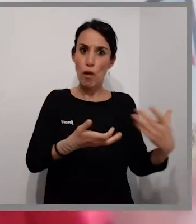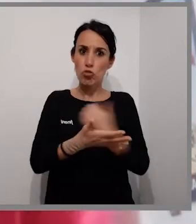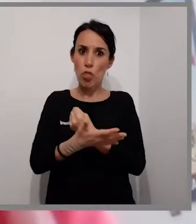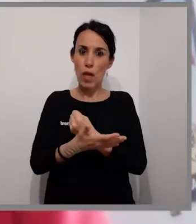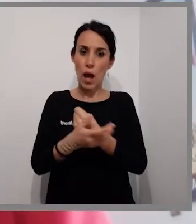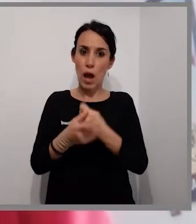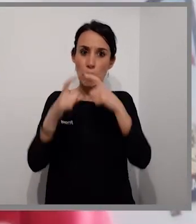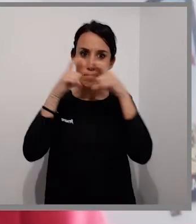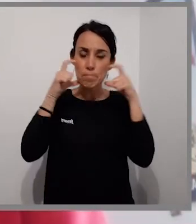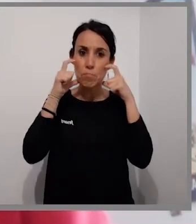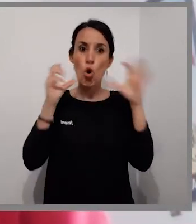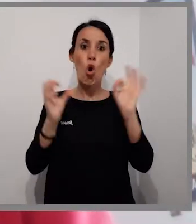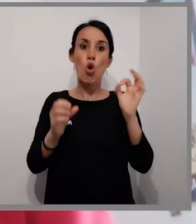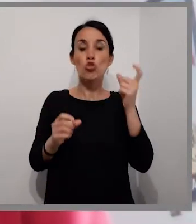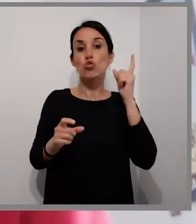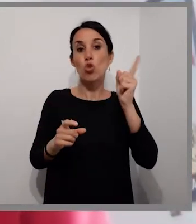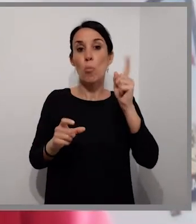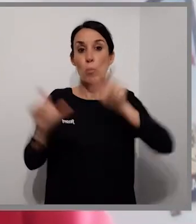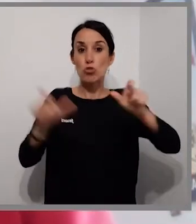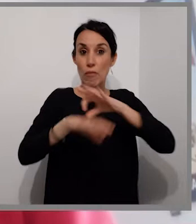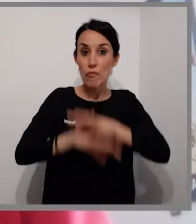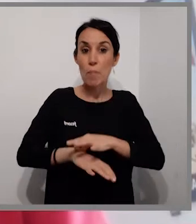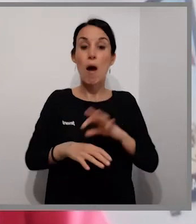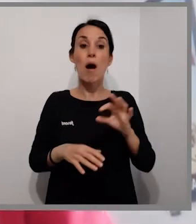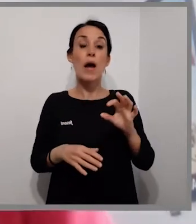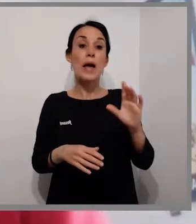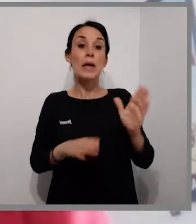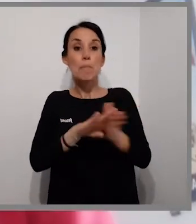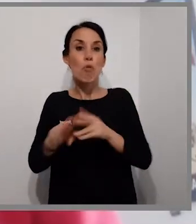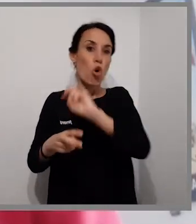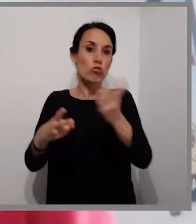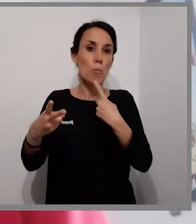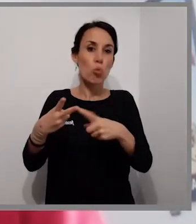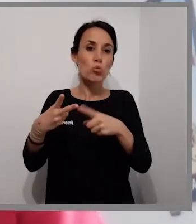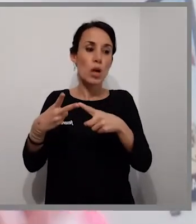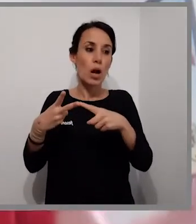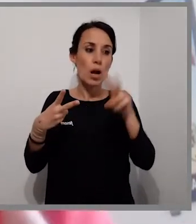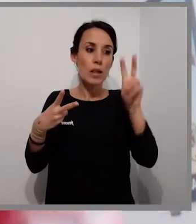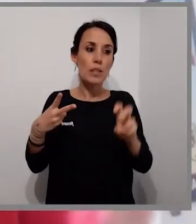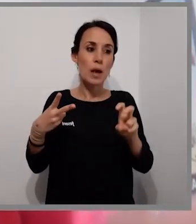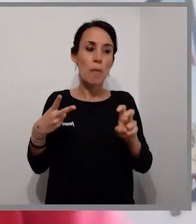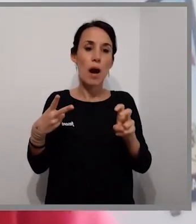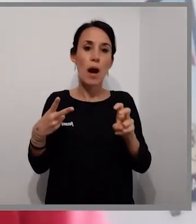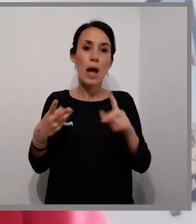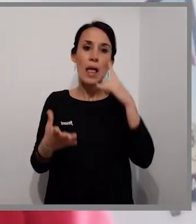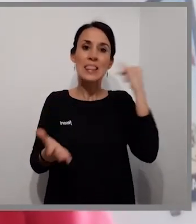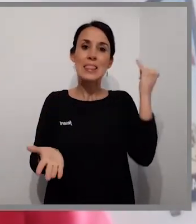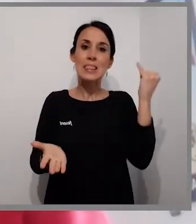necessitat per a tota la població, no només per a les persones malaltes. I, per altra banda, volia preguntar-li pels esperats tests ràpids que